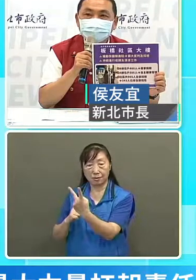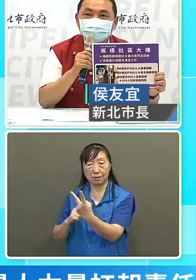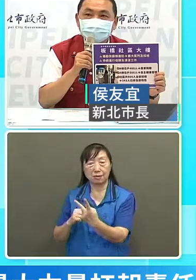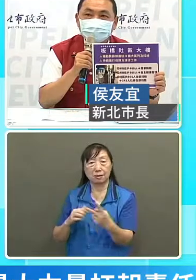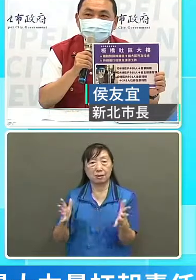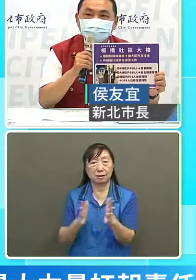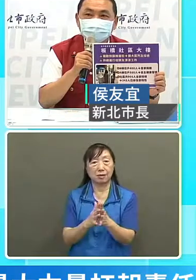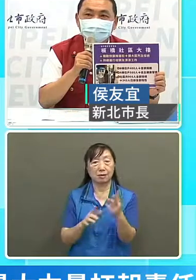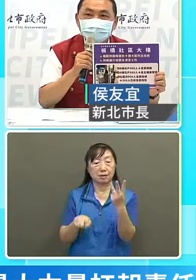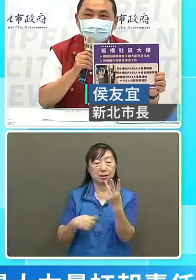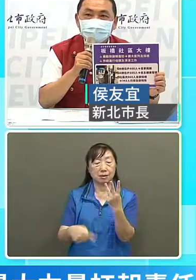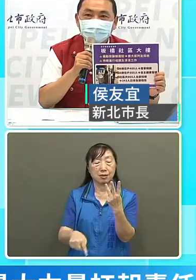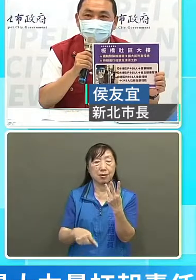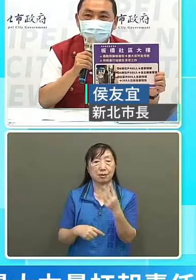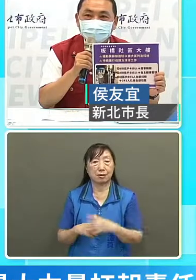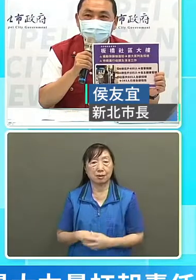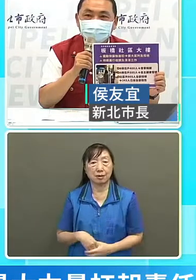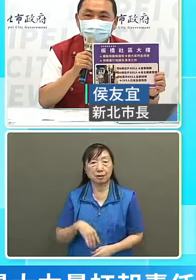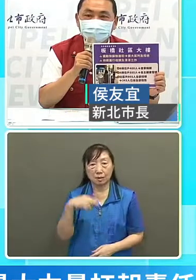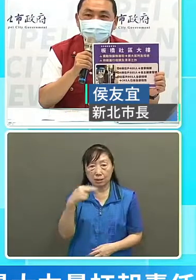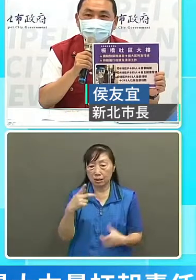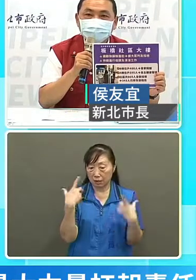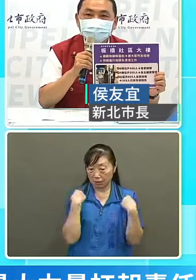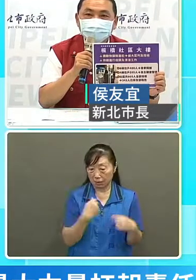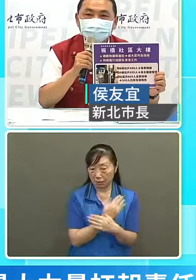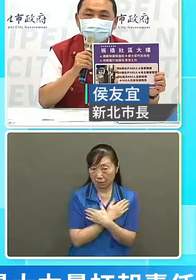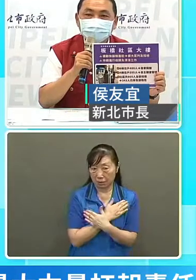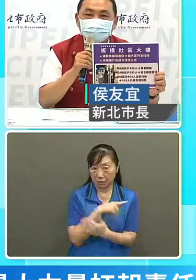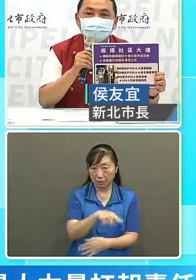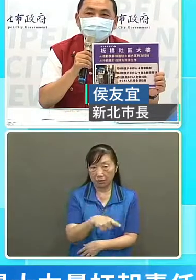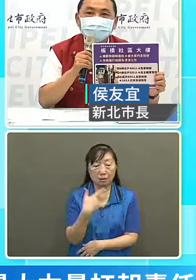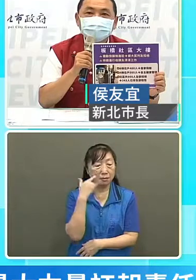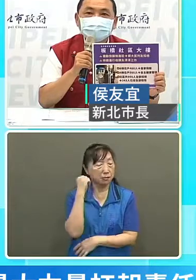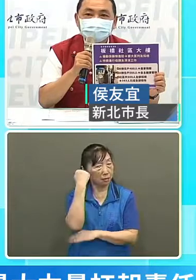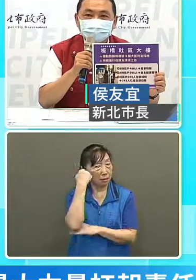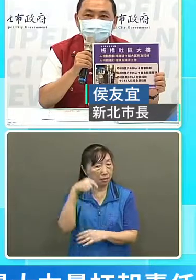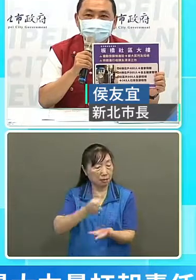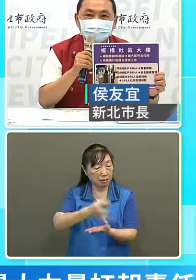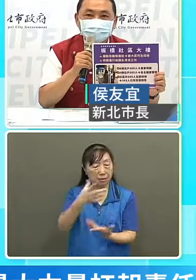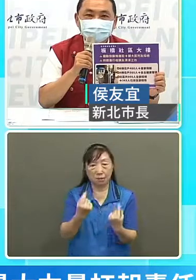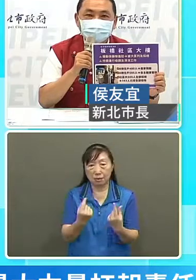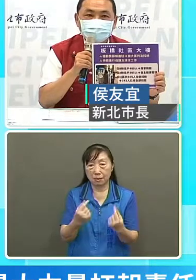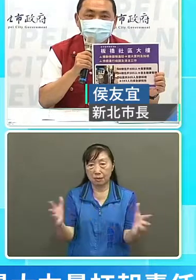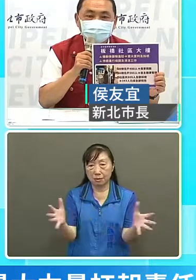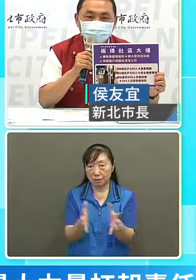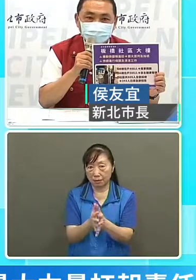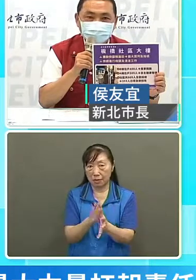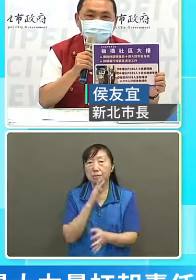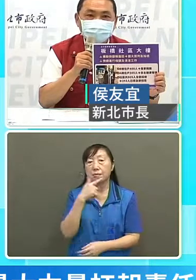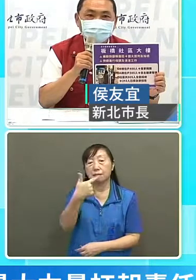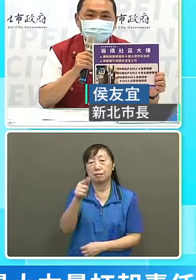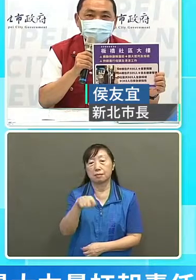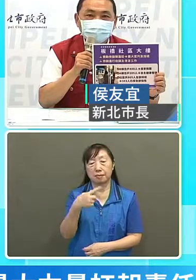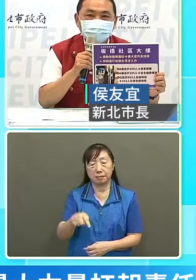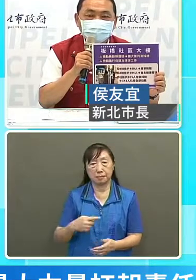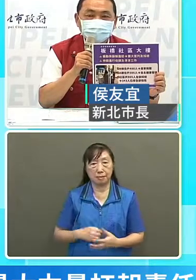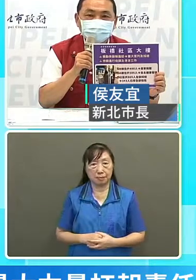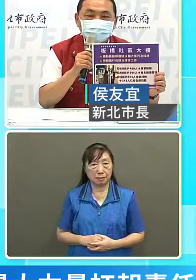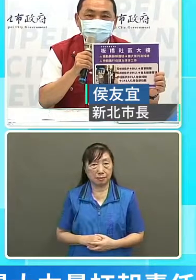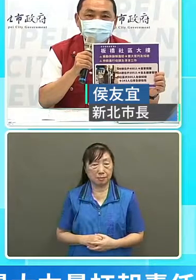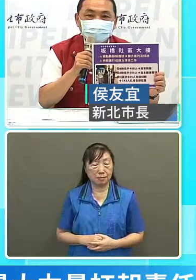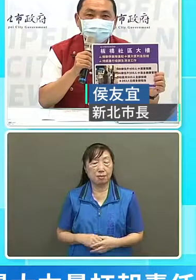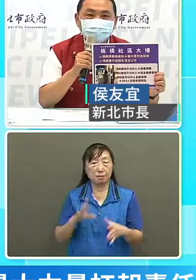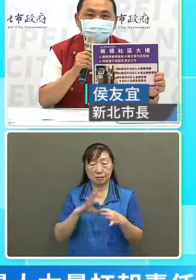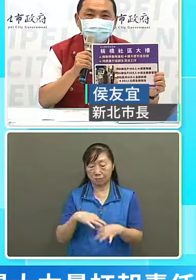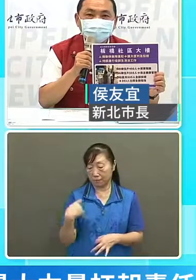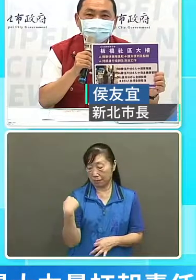新增3个，还有原有幼儿园的父母亲，加一加总共有6个。所以我们在